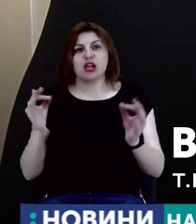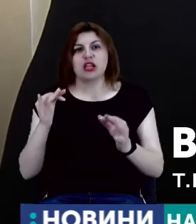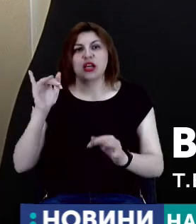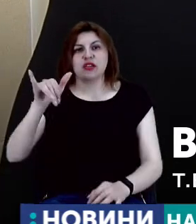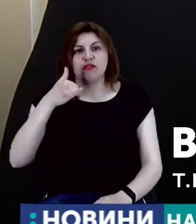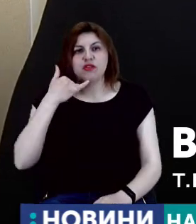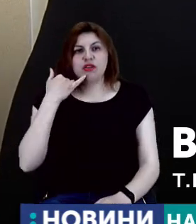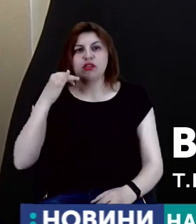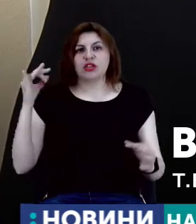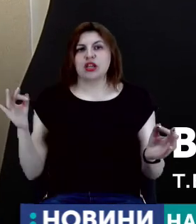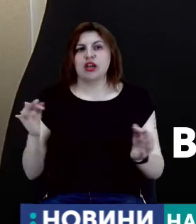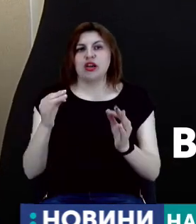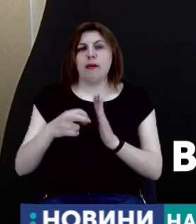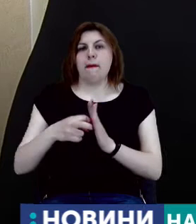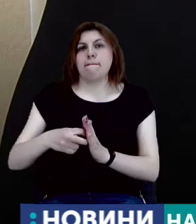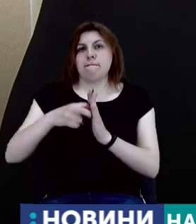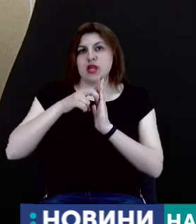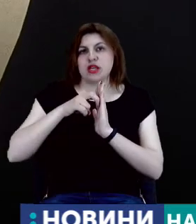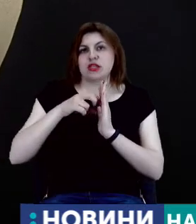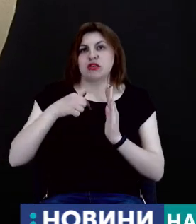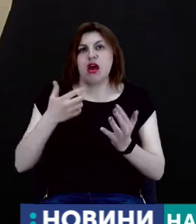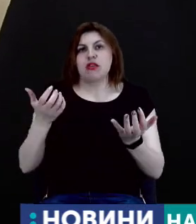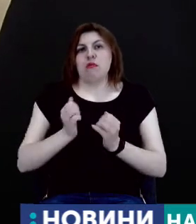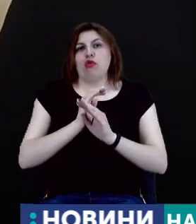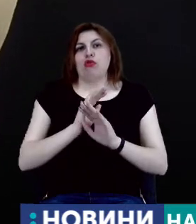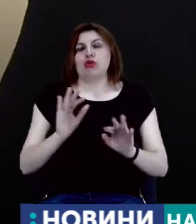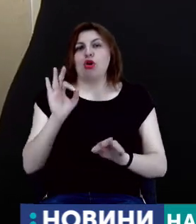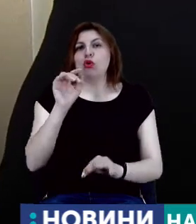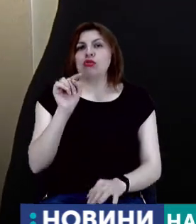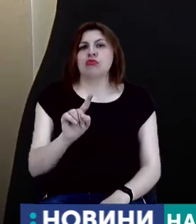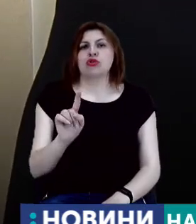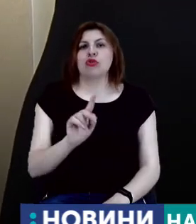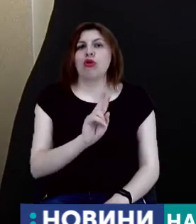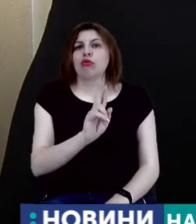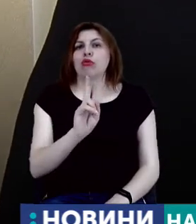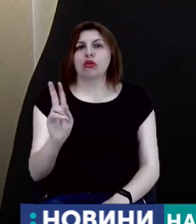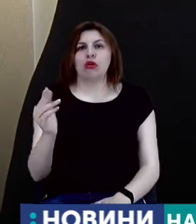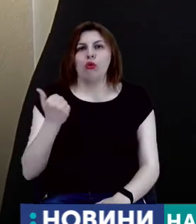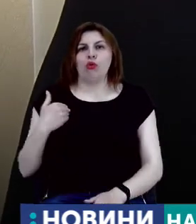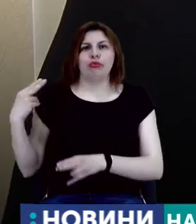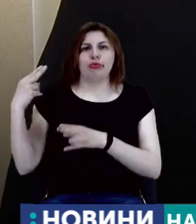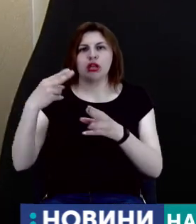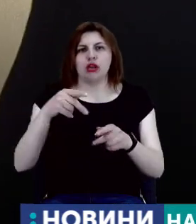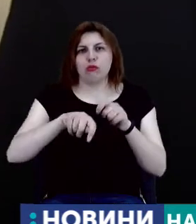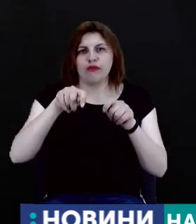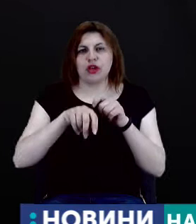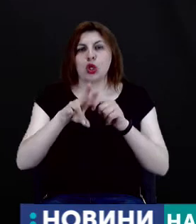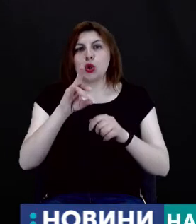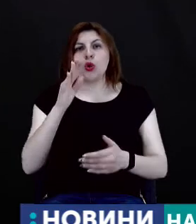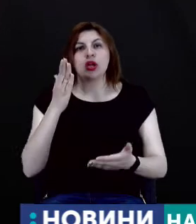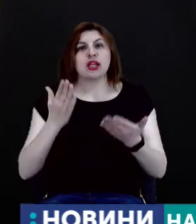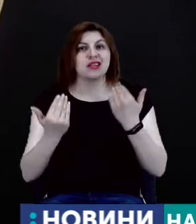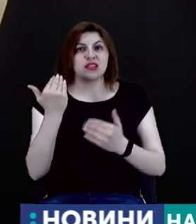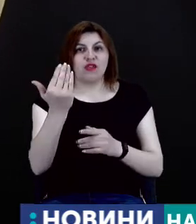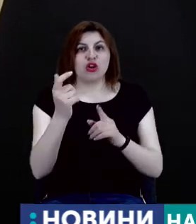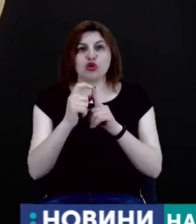ніяких писем я не отримав о том, що хтось сюди хоче приїхати і перевірити. Но, якщо з ваших слов,